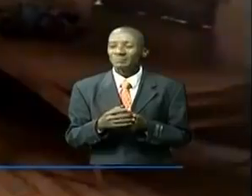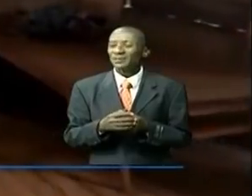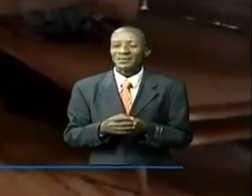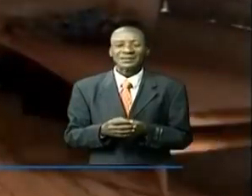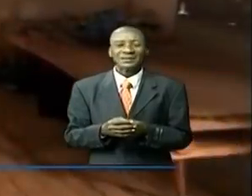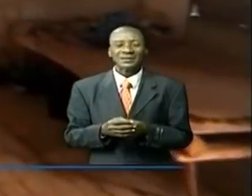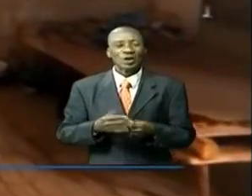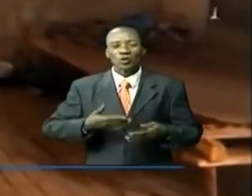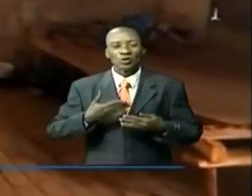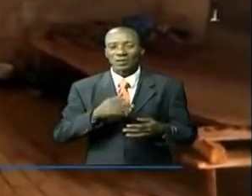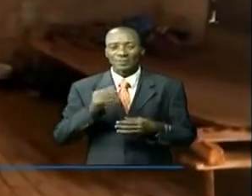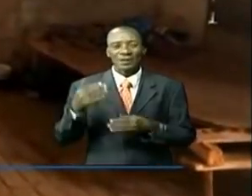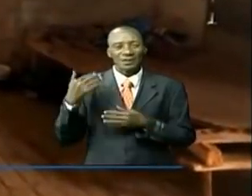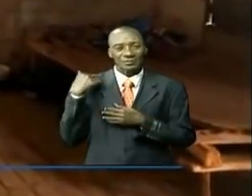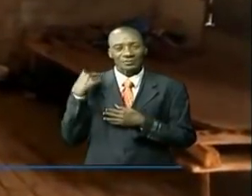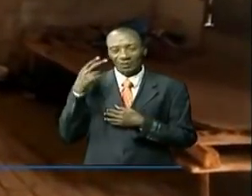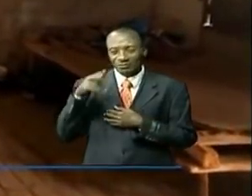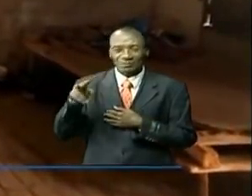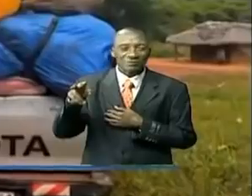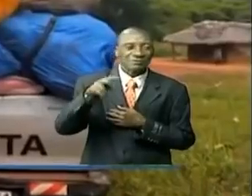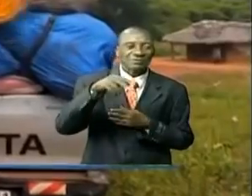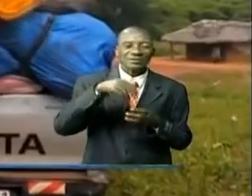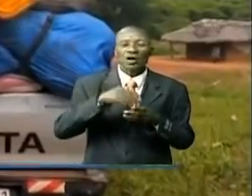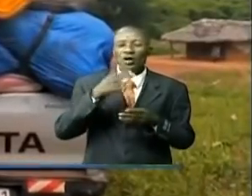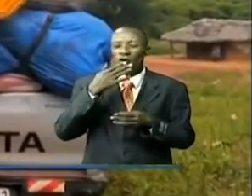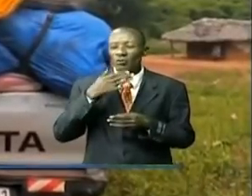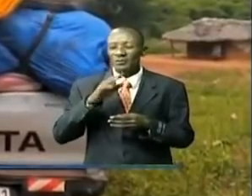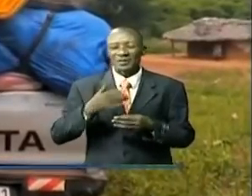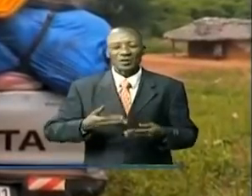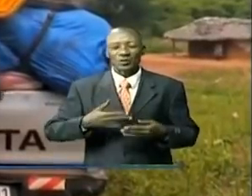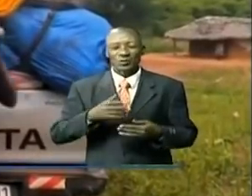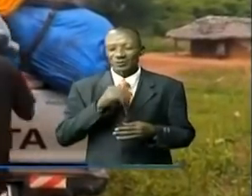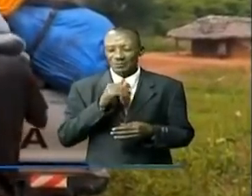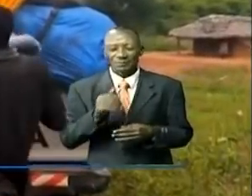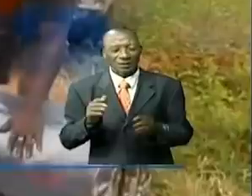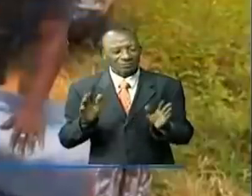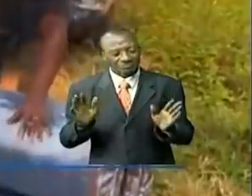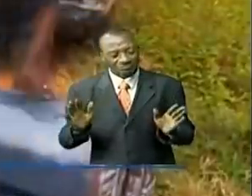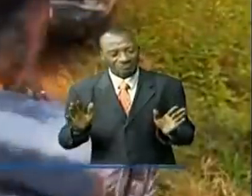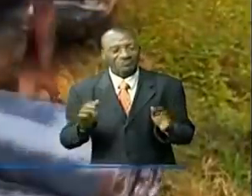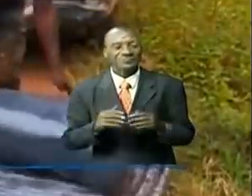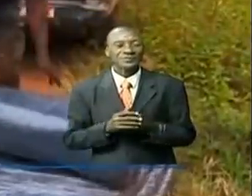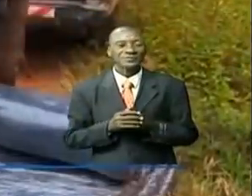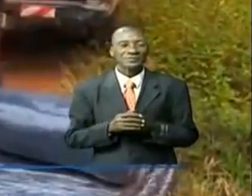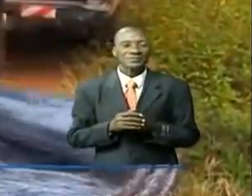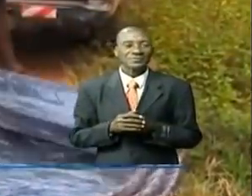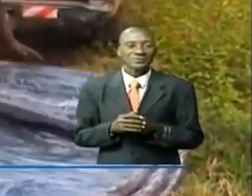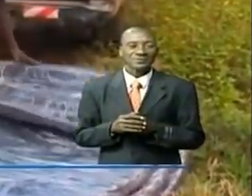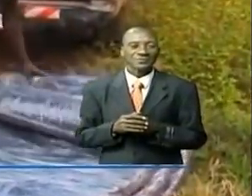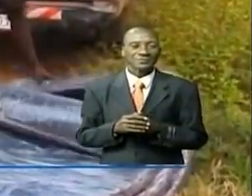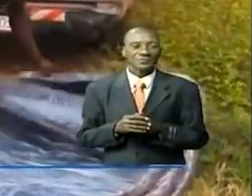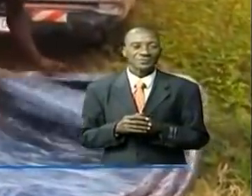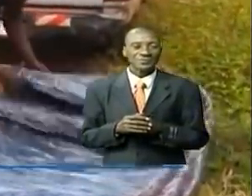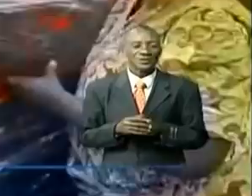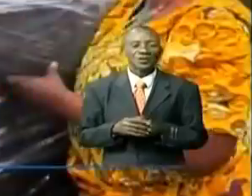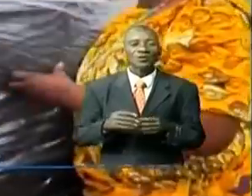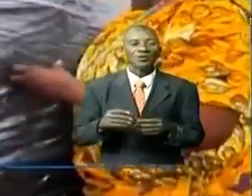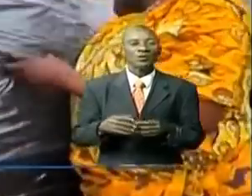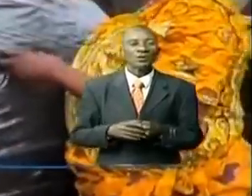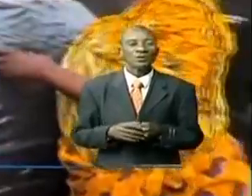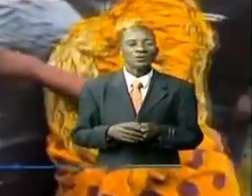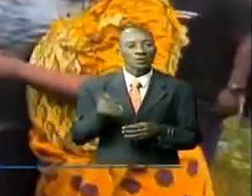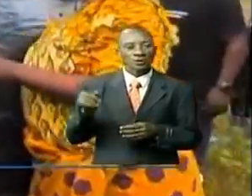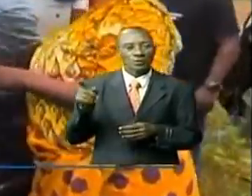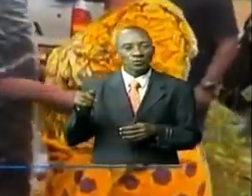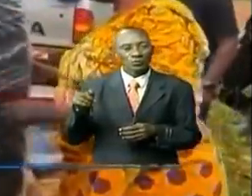et ce, au vu du plaidoyer de son personnel. Fort de ce spectacle apocalyptique, ces derniers, par compassion socio-sanitaire et dans